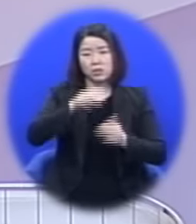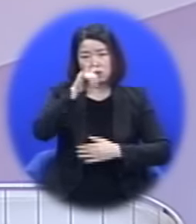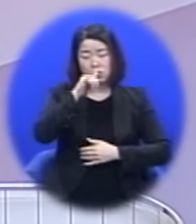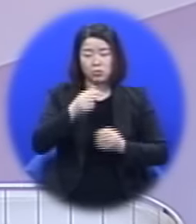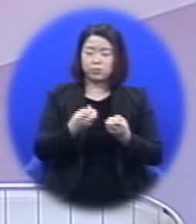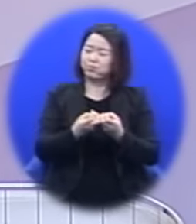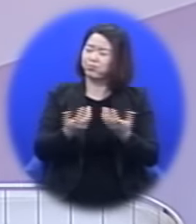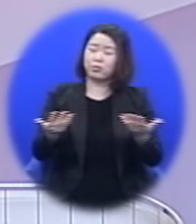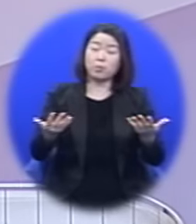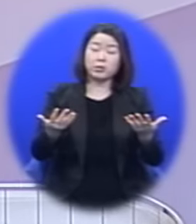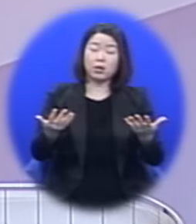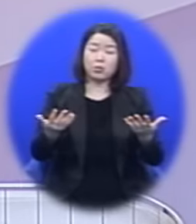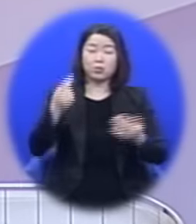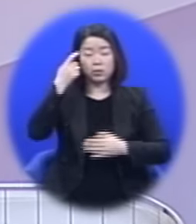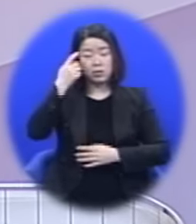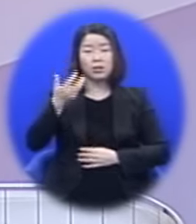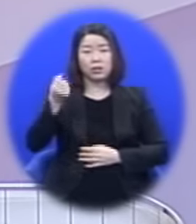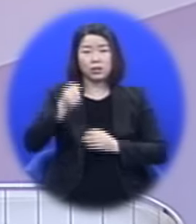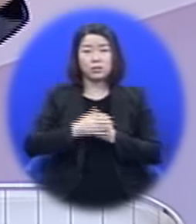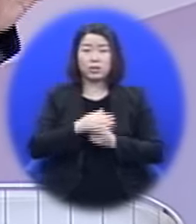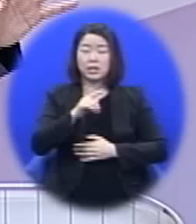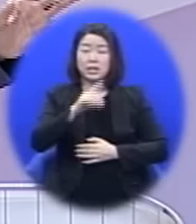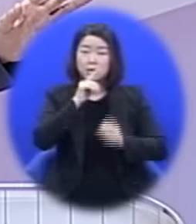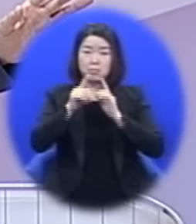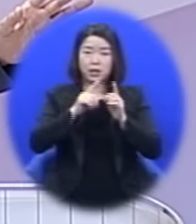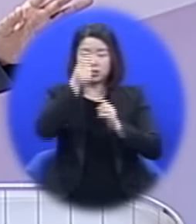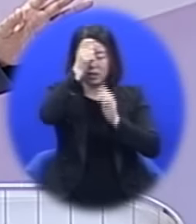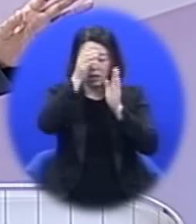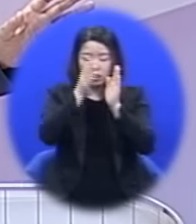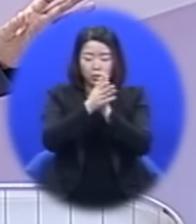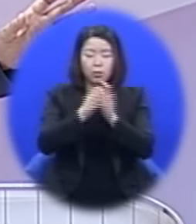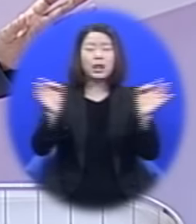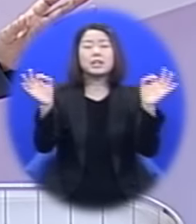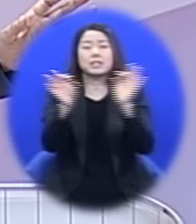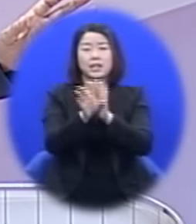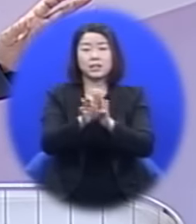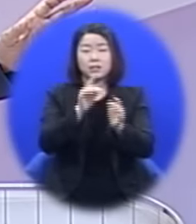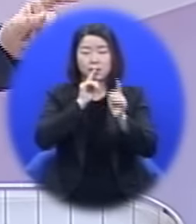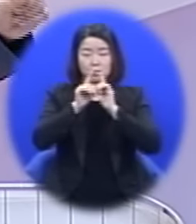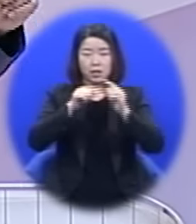어떻게 해? 그 말은 기도가 없어졌다는 이야기입니다.